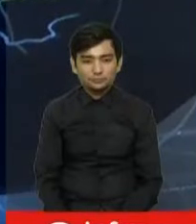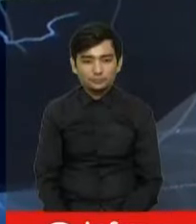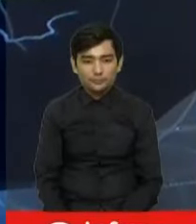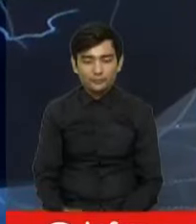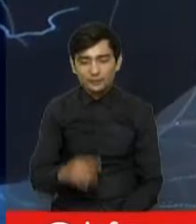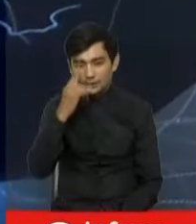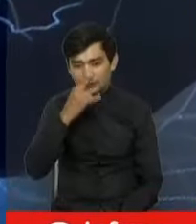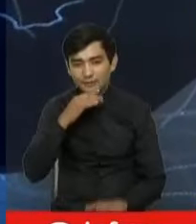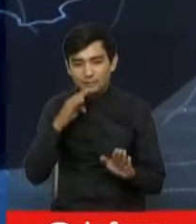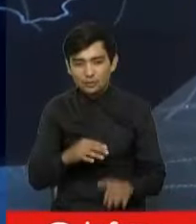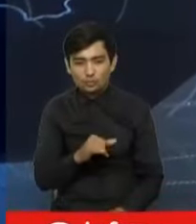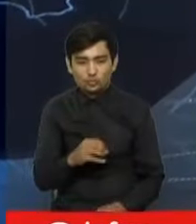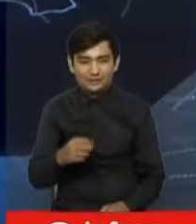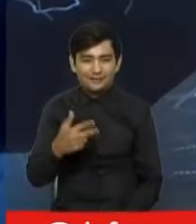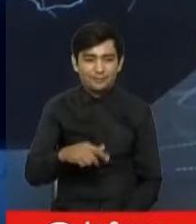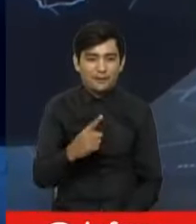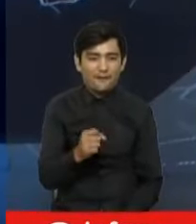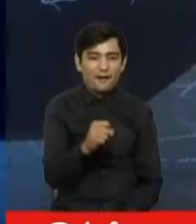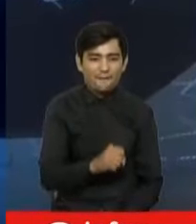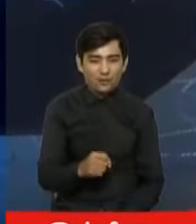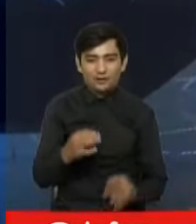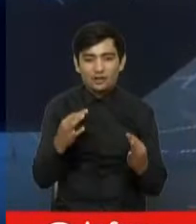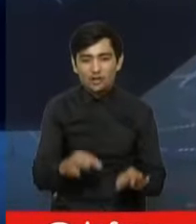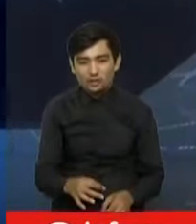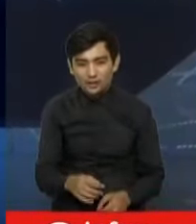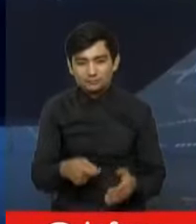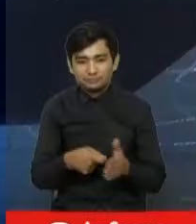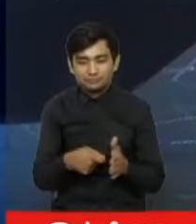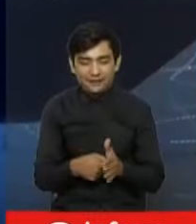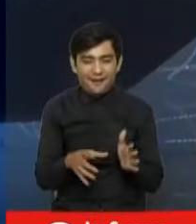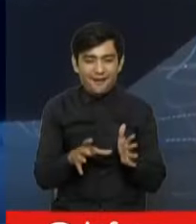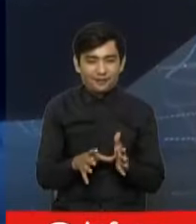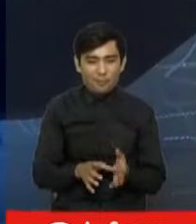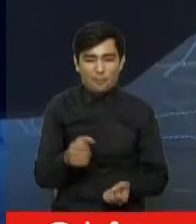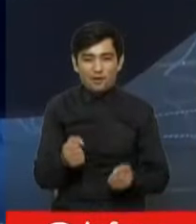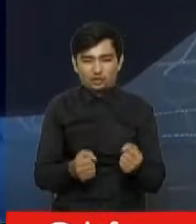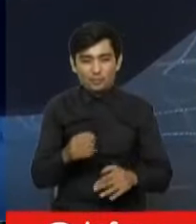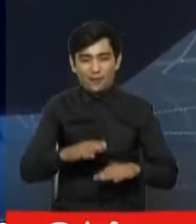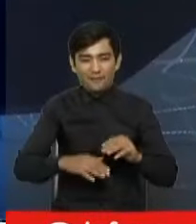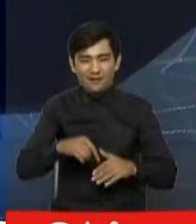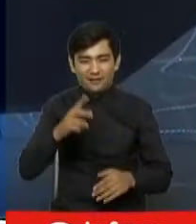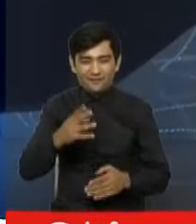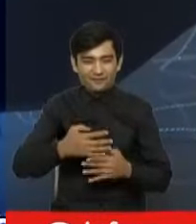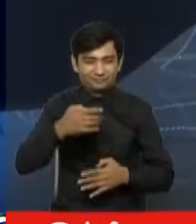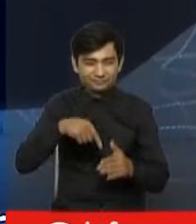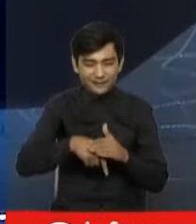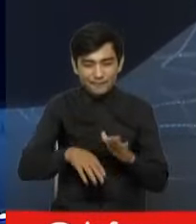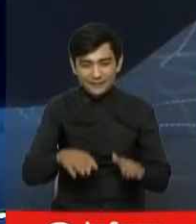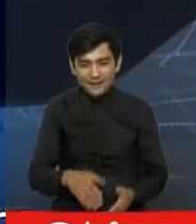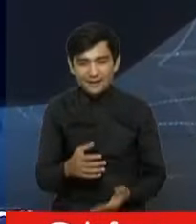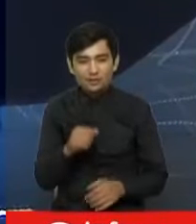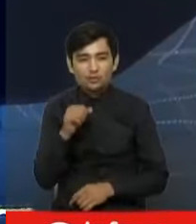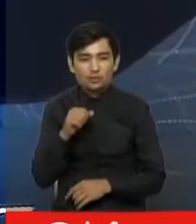В Казахстане уже с 31 августа разрешат заряжать электромобили в подземных паркингах и на стоянках. В МЧС